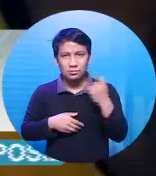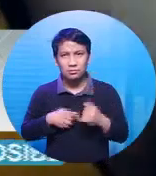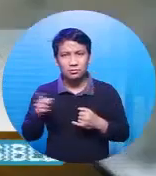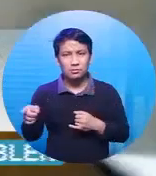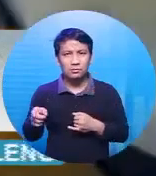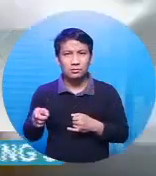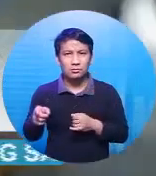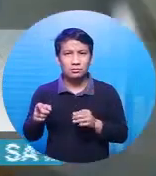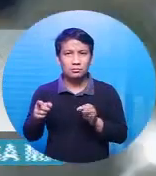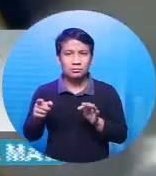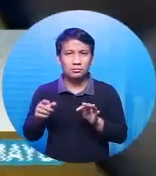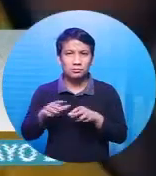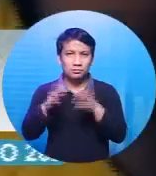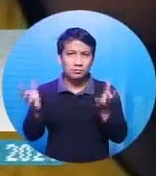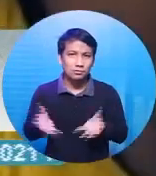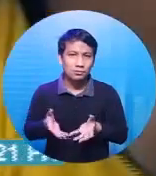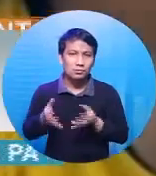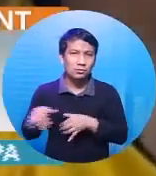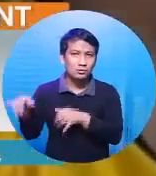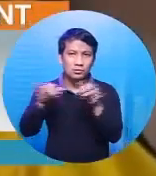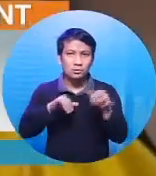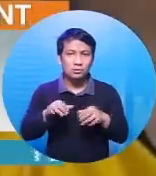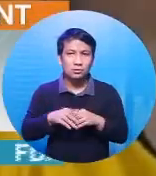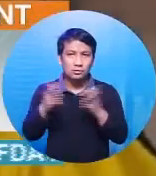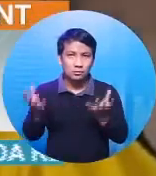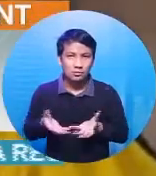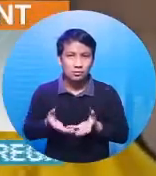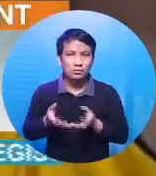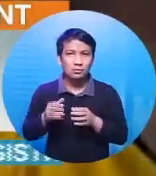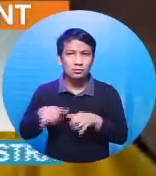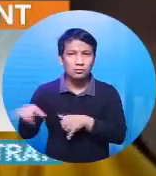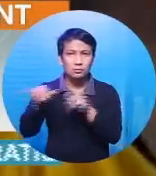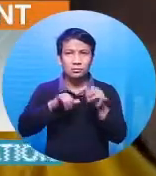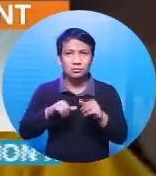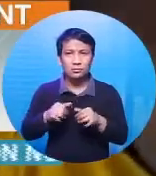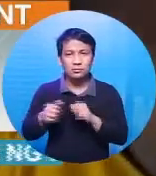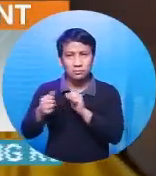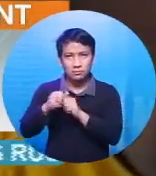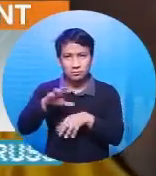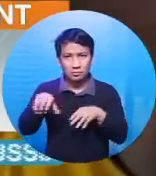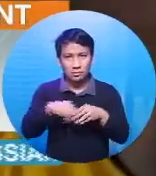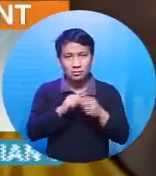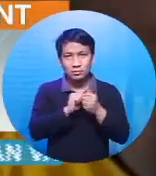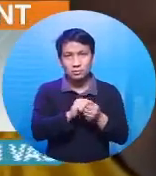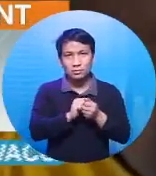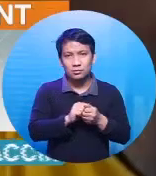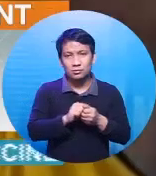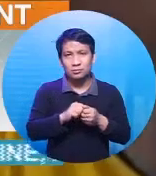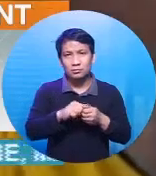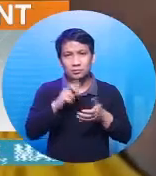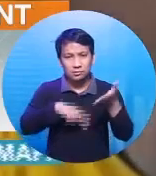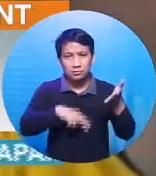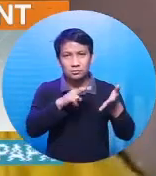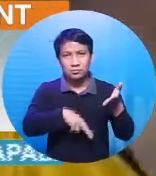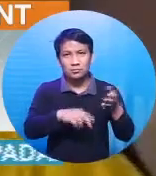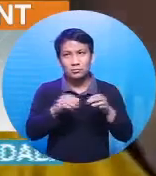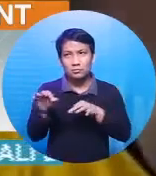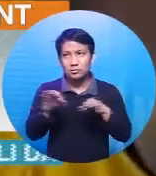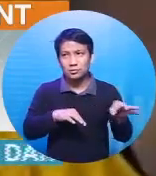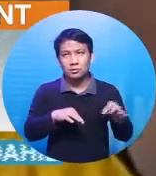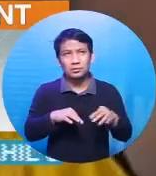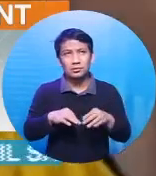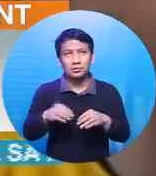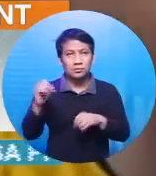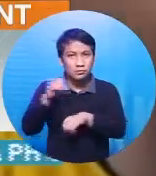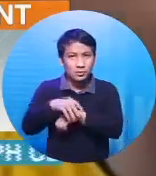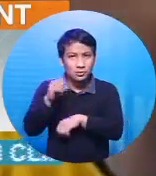naman po buong mundo pong nanonood sa mga sinasabi niya. At idadamay ko yung mga nagsasabi sa kanya, yung mga